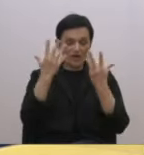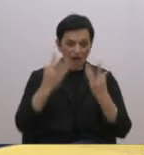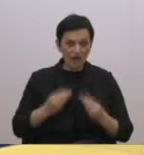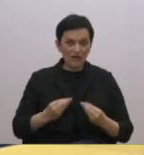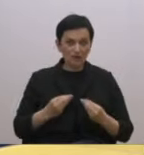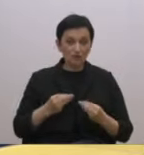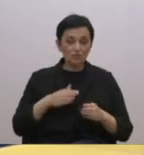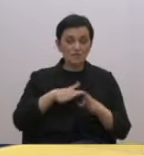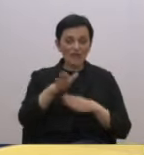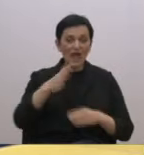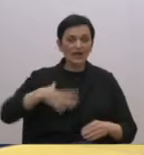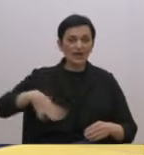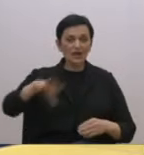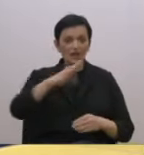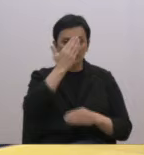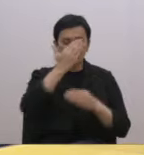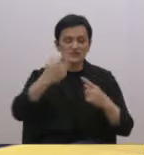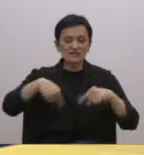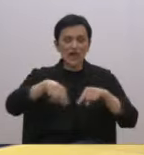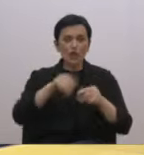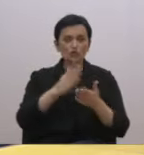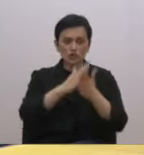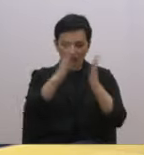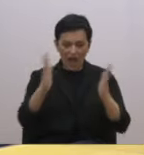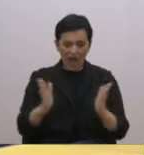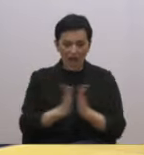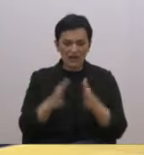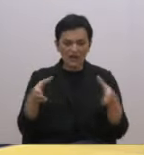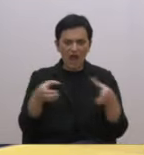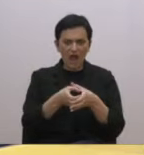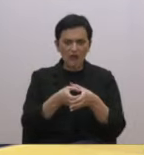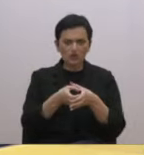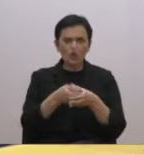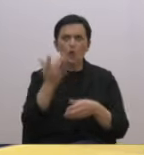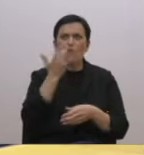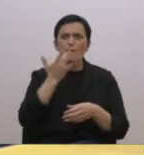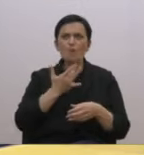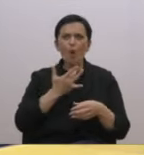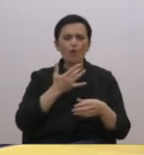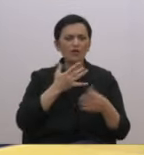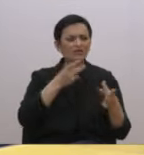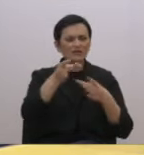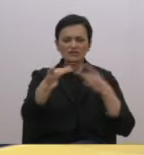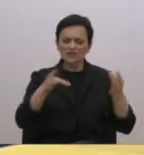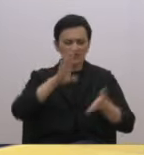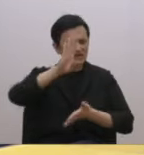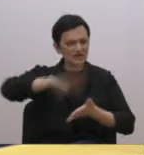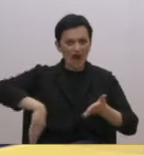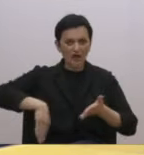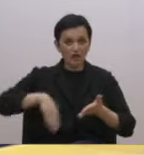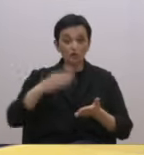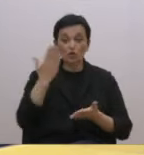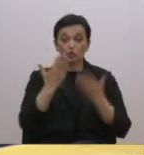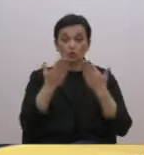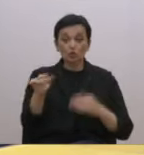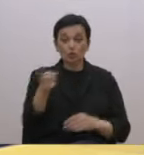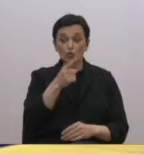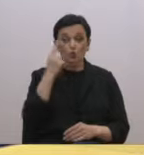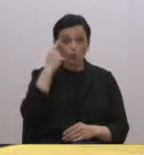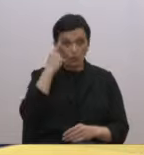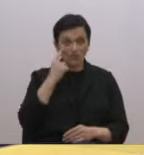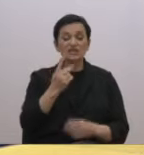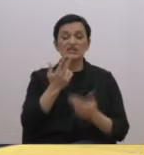მთელი საქართველო, მთელი საზოგადოება არის ერთიანი. ყოველგვარი პოლიტიკური კუთვნილების გარეშე. თუ ვინმეს გონია,